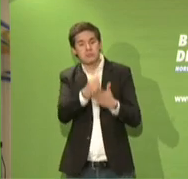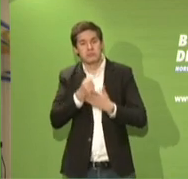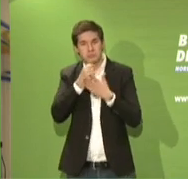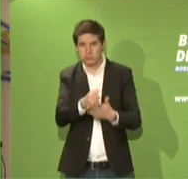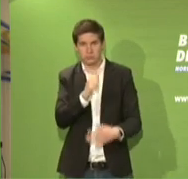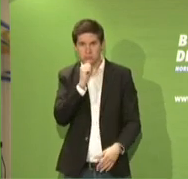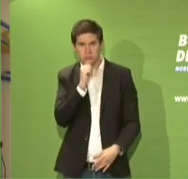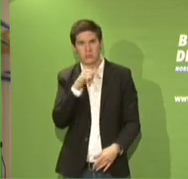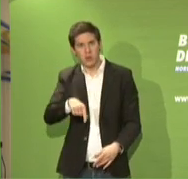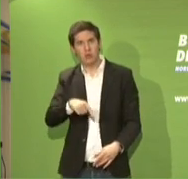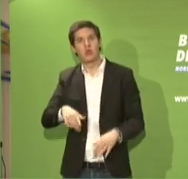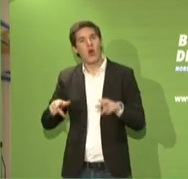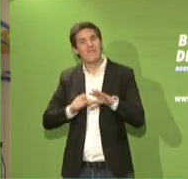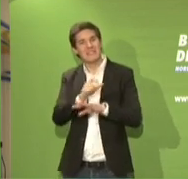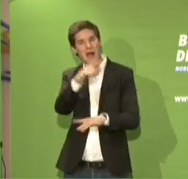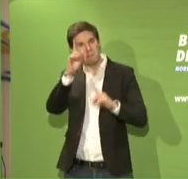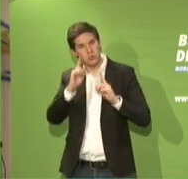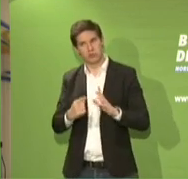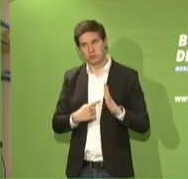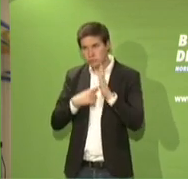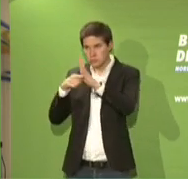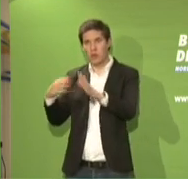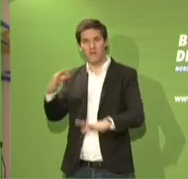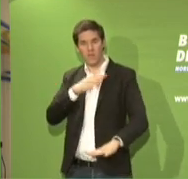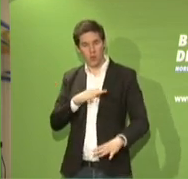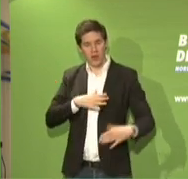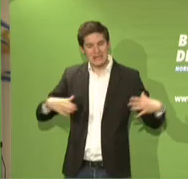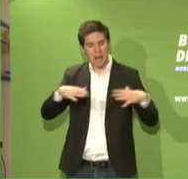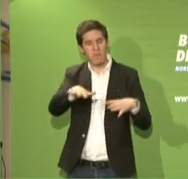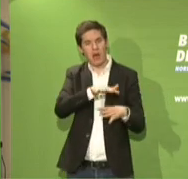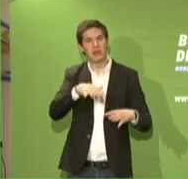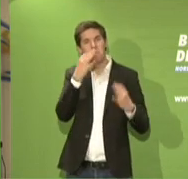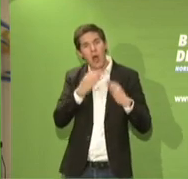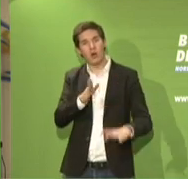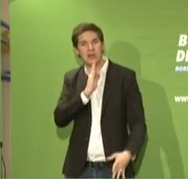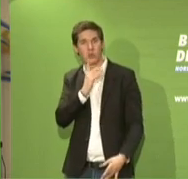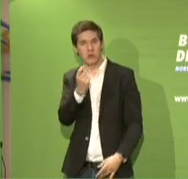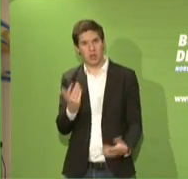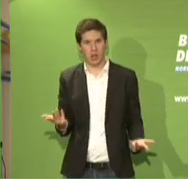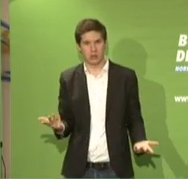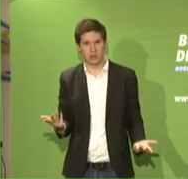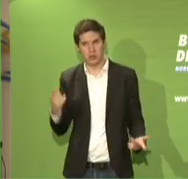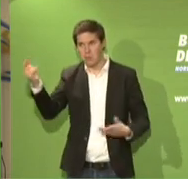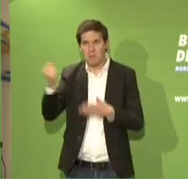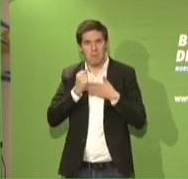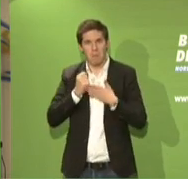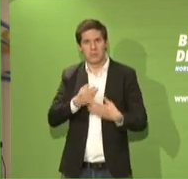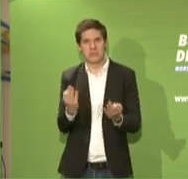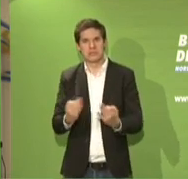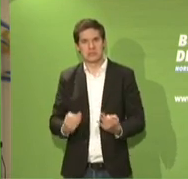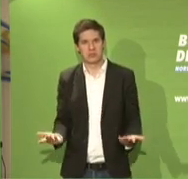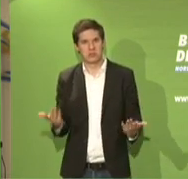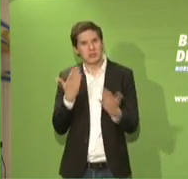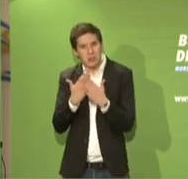den Anspruch anmeldet, dass wir hier für unsere Gemeinden ausreichend finanzielle Mittel zur Verfügung gestellt bekommen. Und ich sage euch, ich will